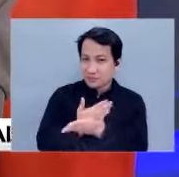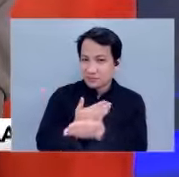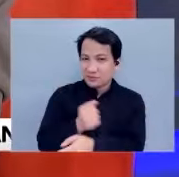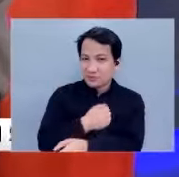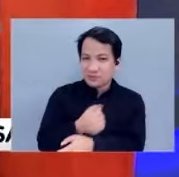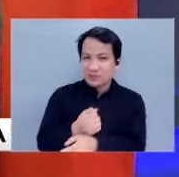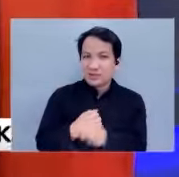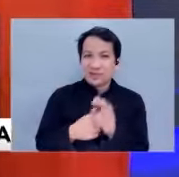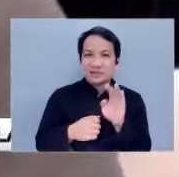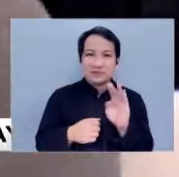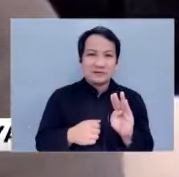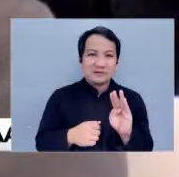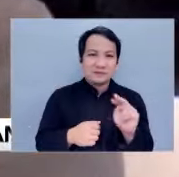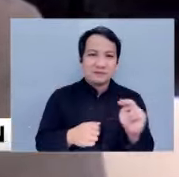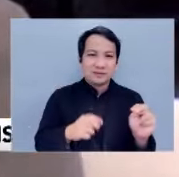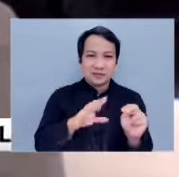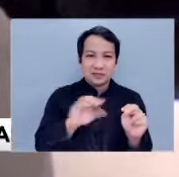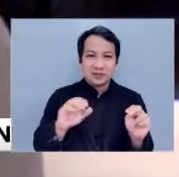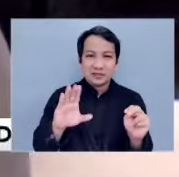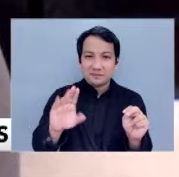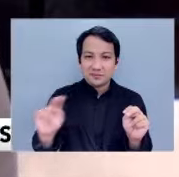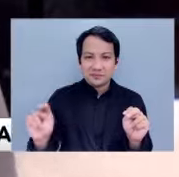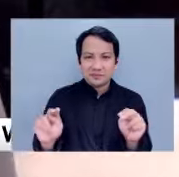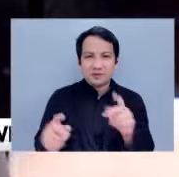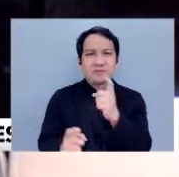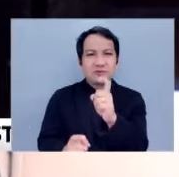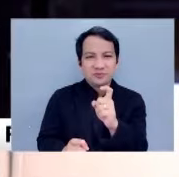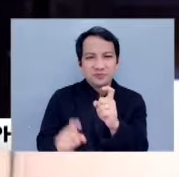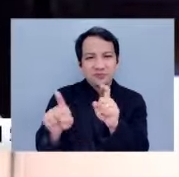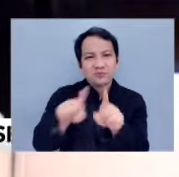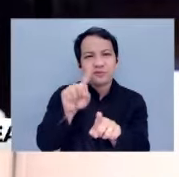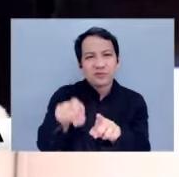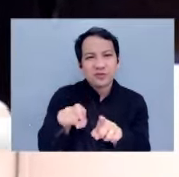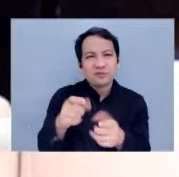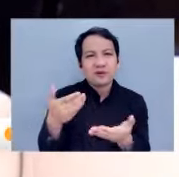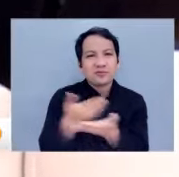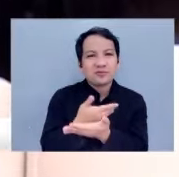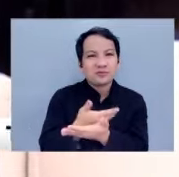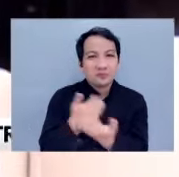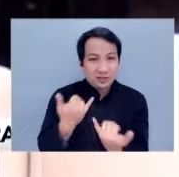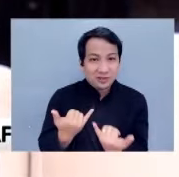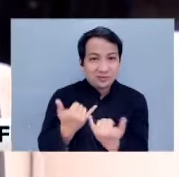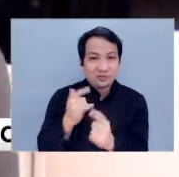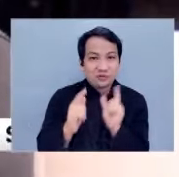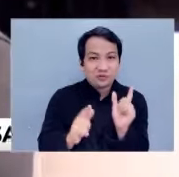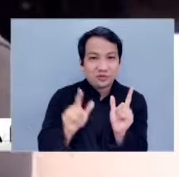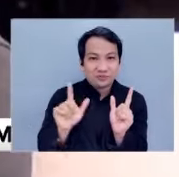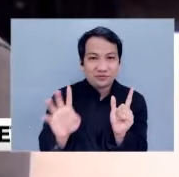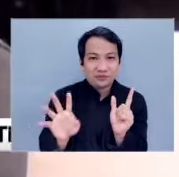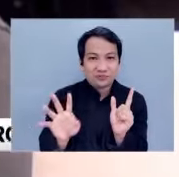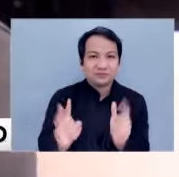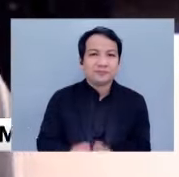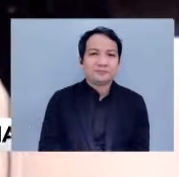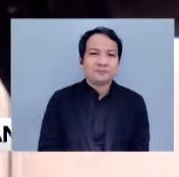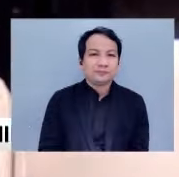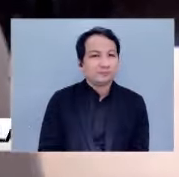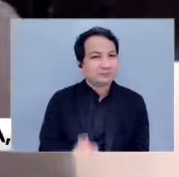Ben. Pamaya po yun. Tanungan muna tayo, mga kapatid, ano ang bago sa iyo ngayong 2024? Tanong ko